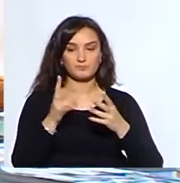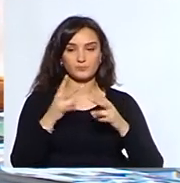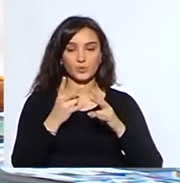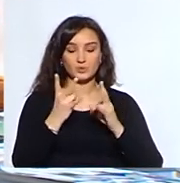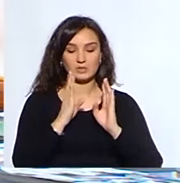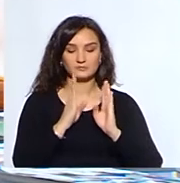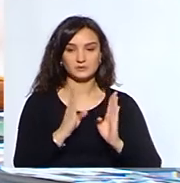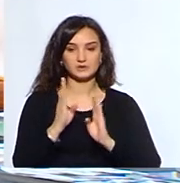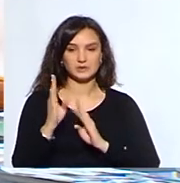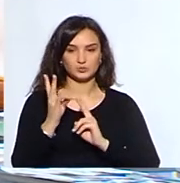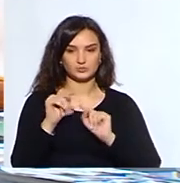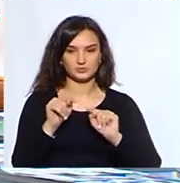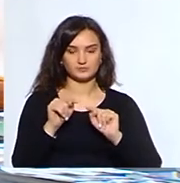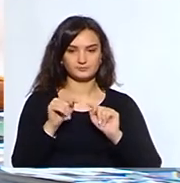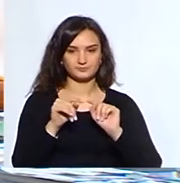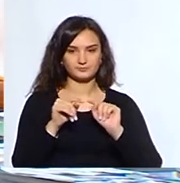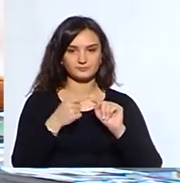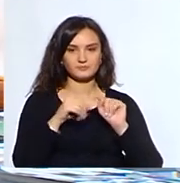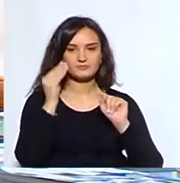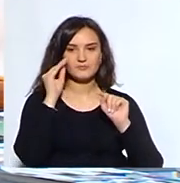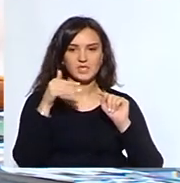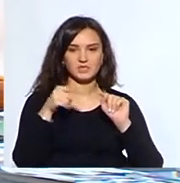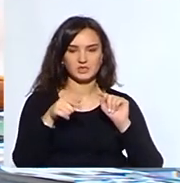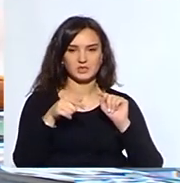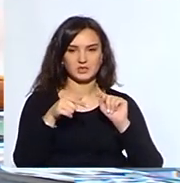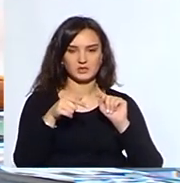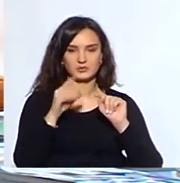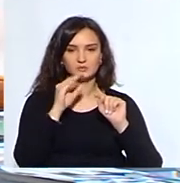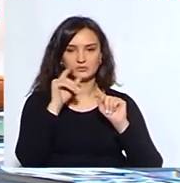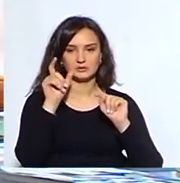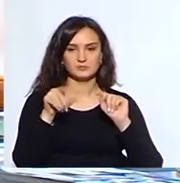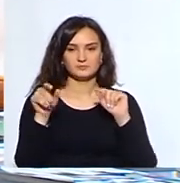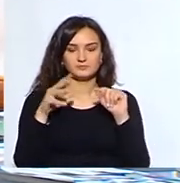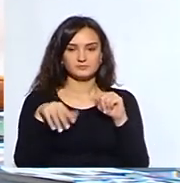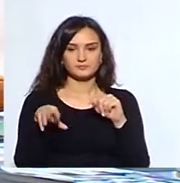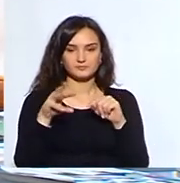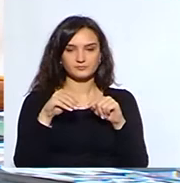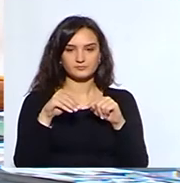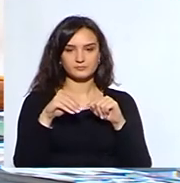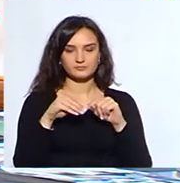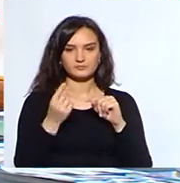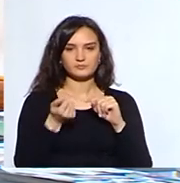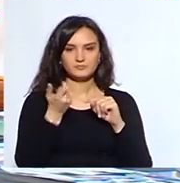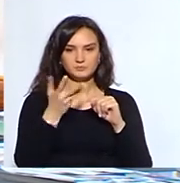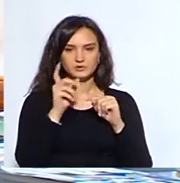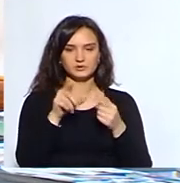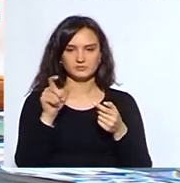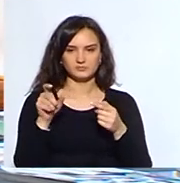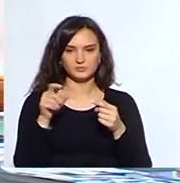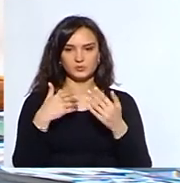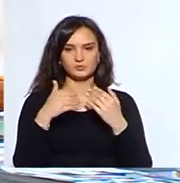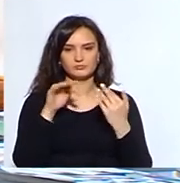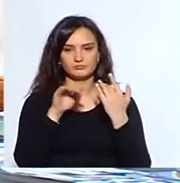ნიღბის მოხმარების წესი, მაშინ აზრი არ აქვს მის გამოყენებას. Მაგალითად, როდესაც ადამიანები, რამდენიმე ადამიანი